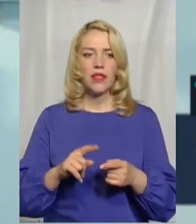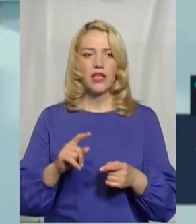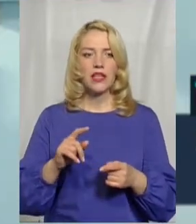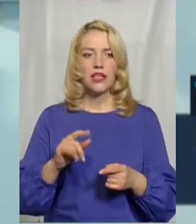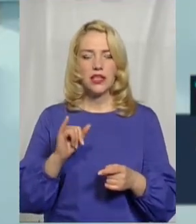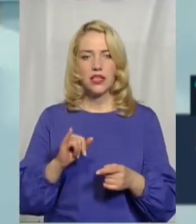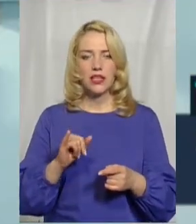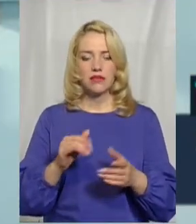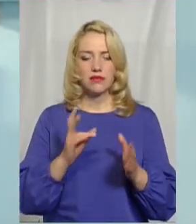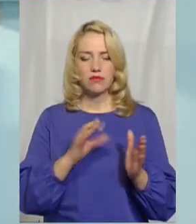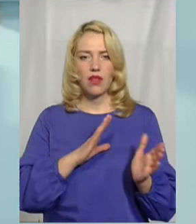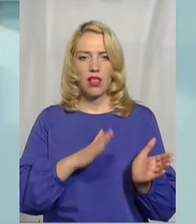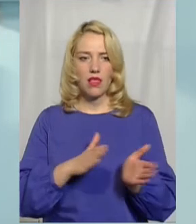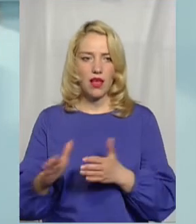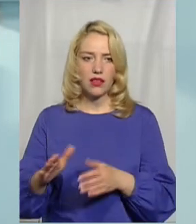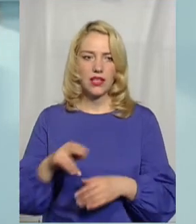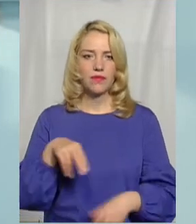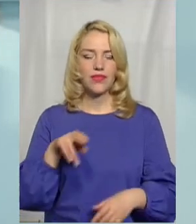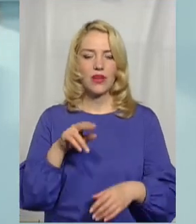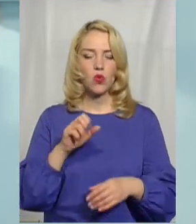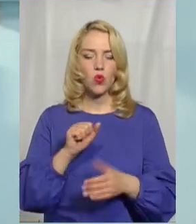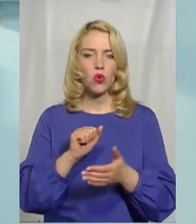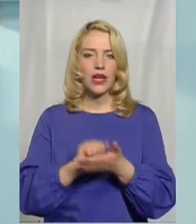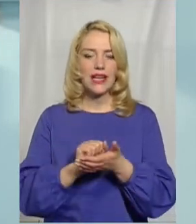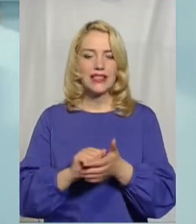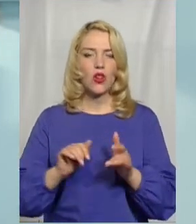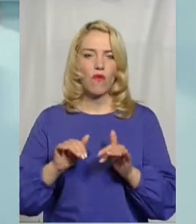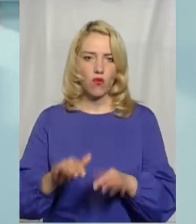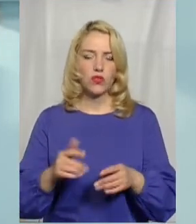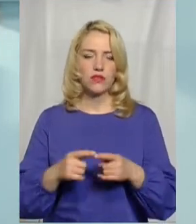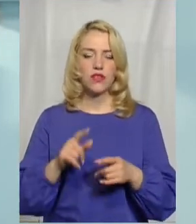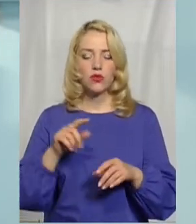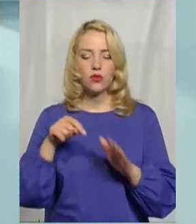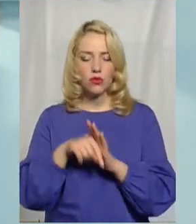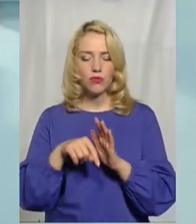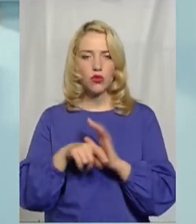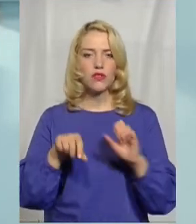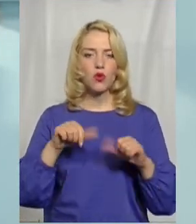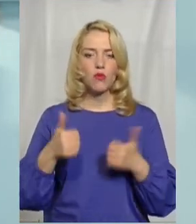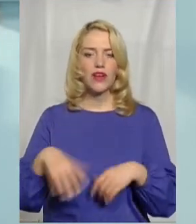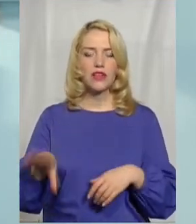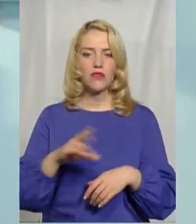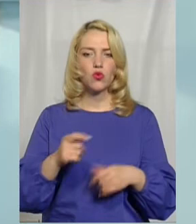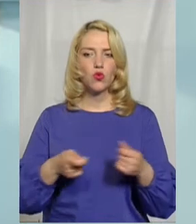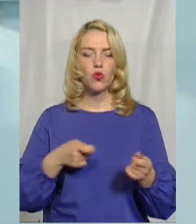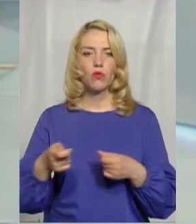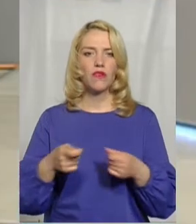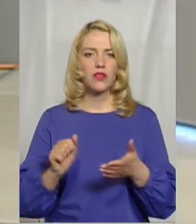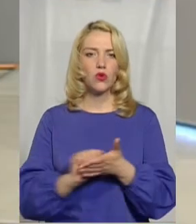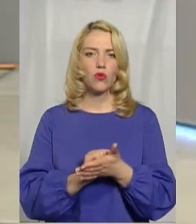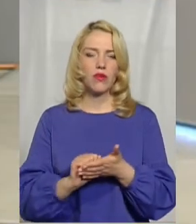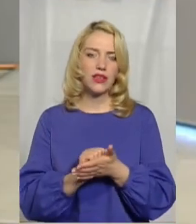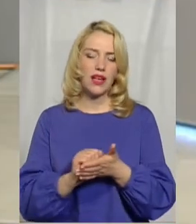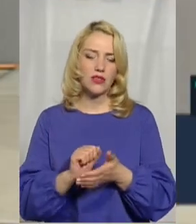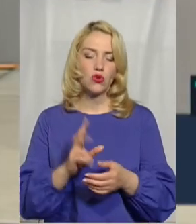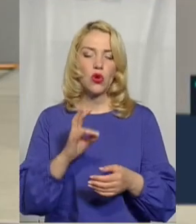складу і навести лад саме в діловодстві. Тобто сформувати повністю усю управлінську документацію, яка